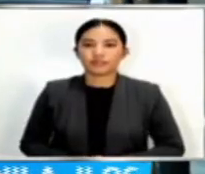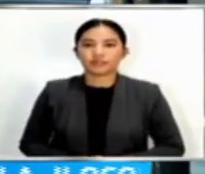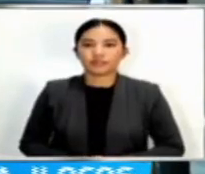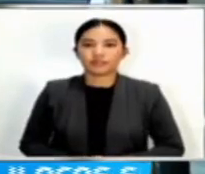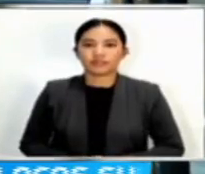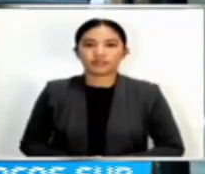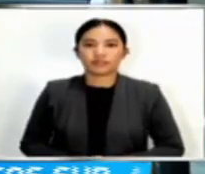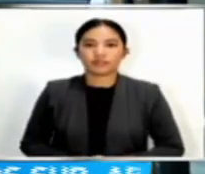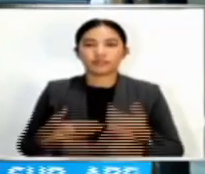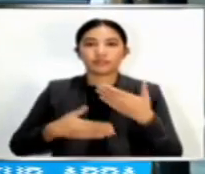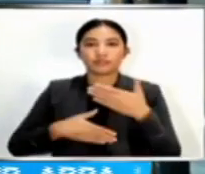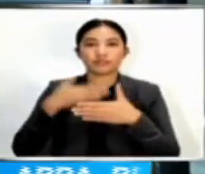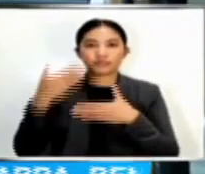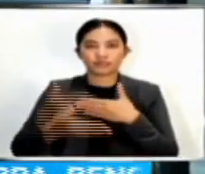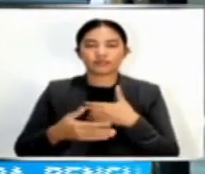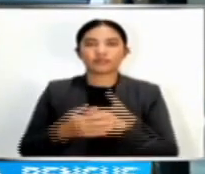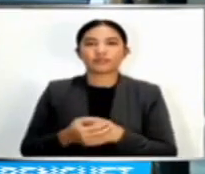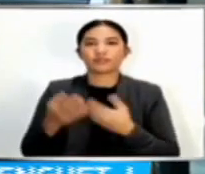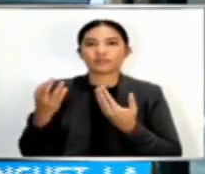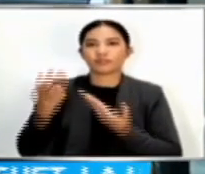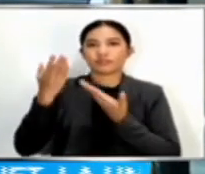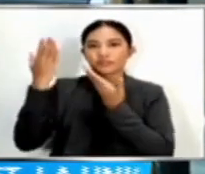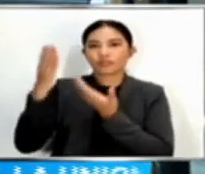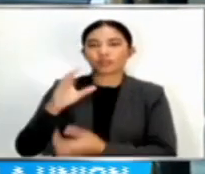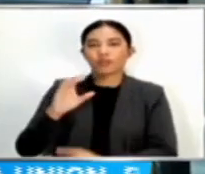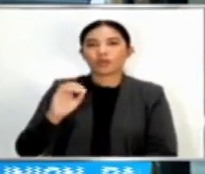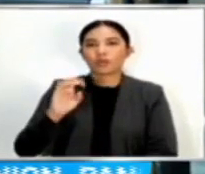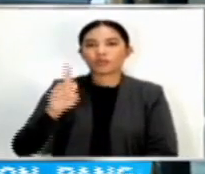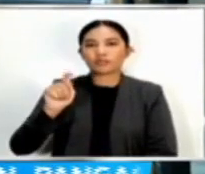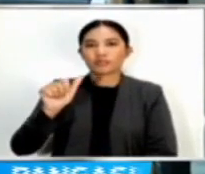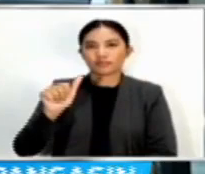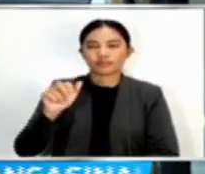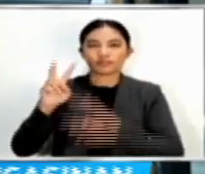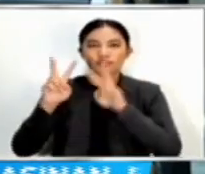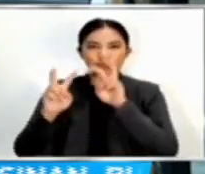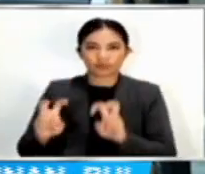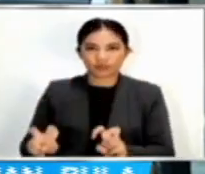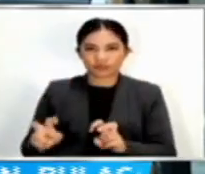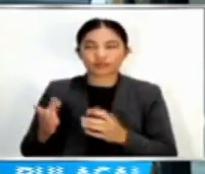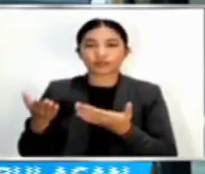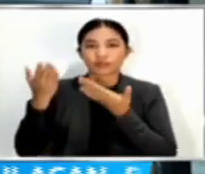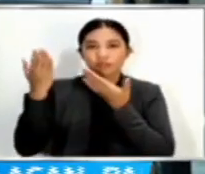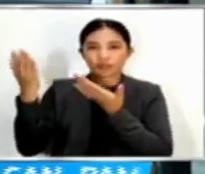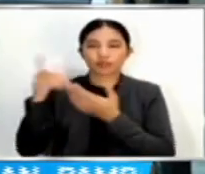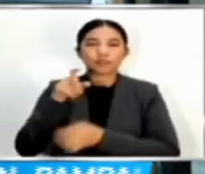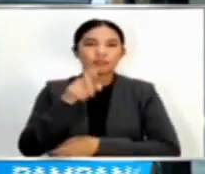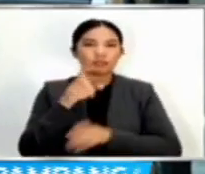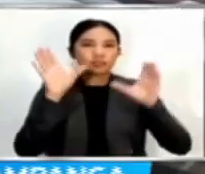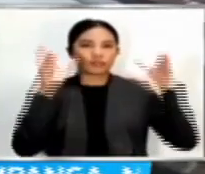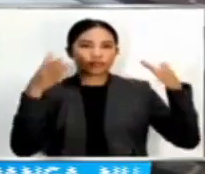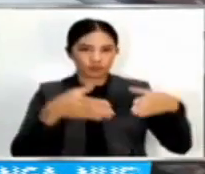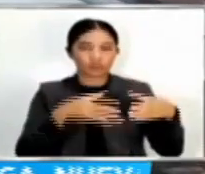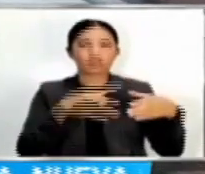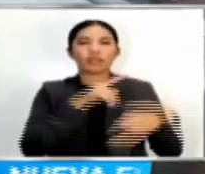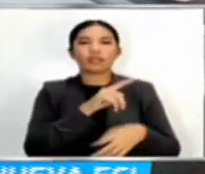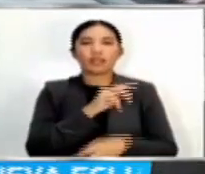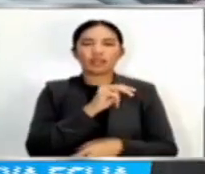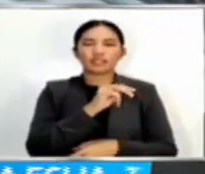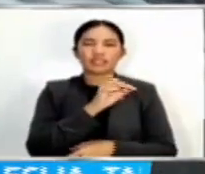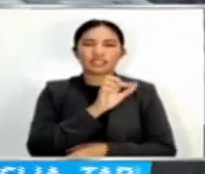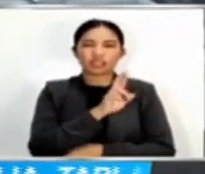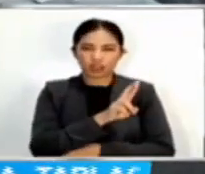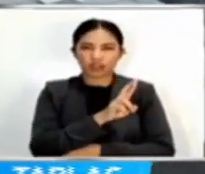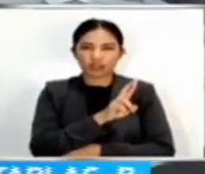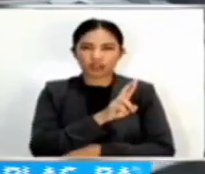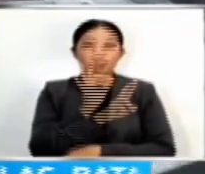Base po sa rekomendasyon ng Okta Research, dapat ibigay sa NCR ang 90% allocation ng COVID-19 vaccines. Nasa Metro Manila pa rin kasi